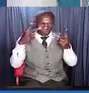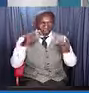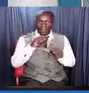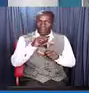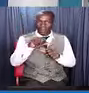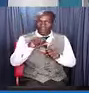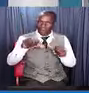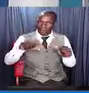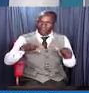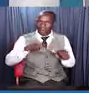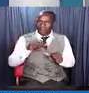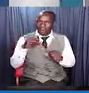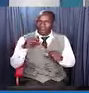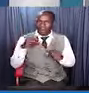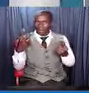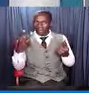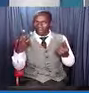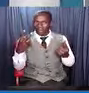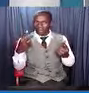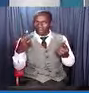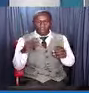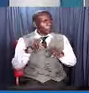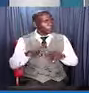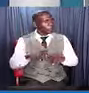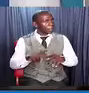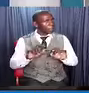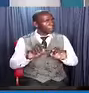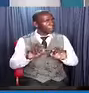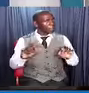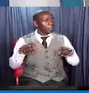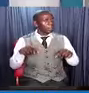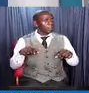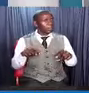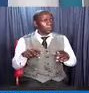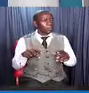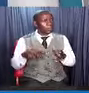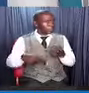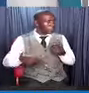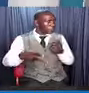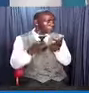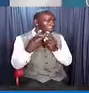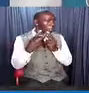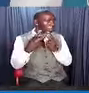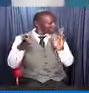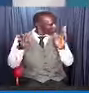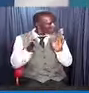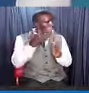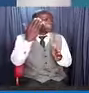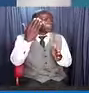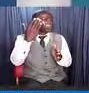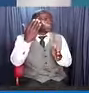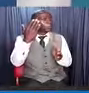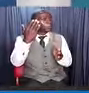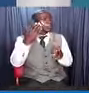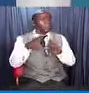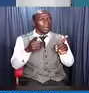around. Okay. Hapa hapakalike. Then we can't stay here. Tarudi na nyuma polepole. He'll go backwards slowly. Lakini